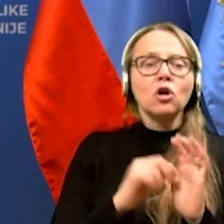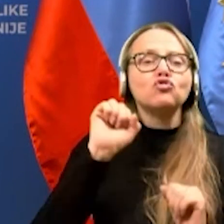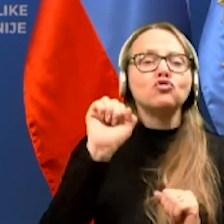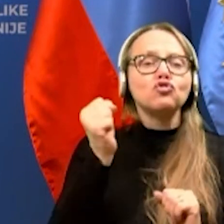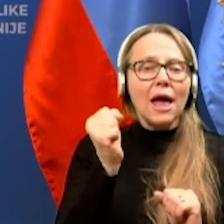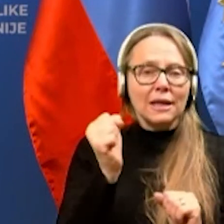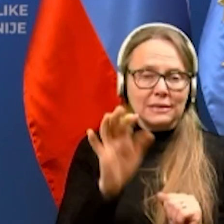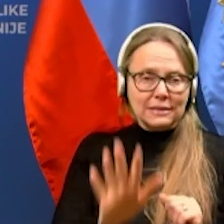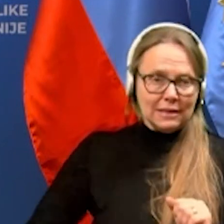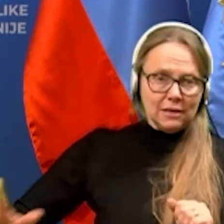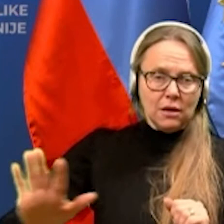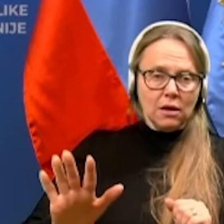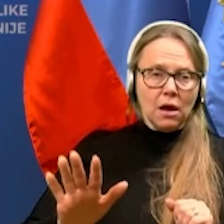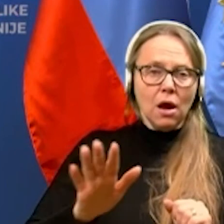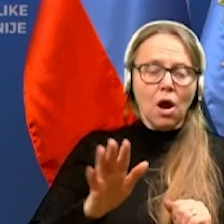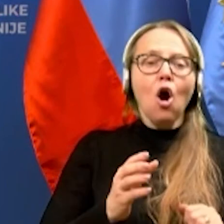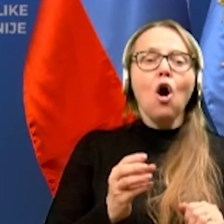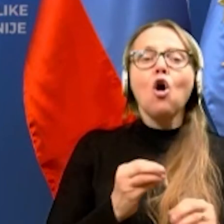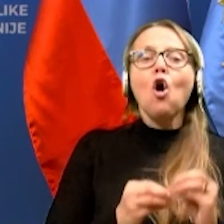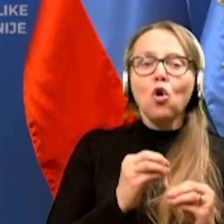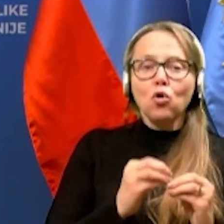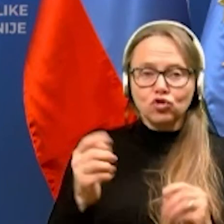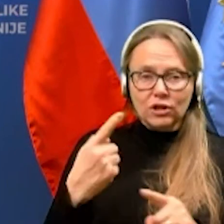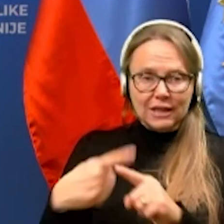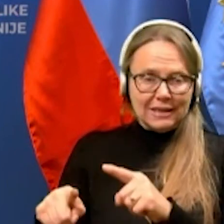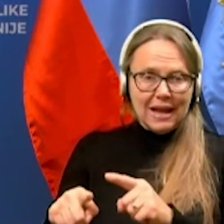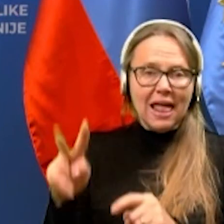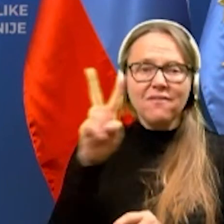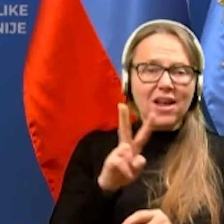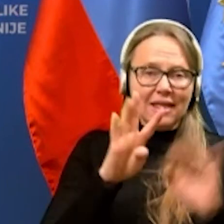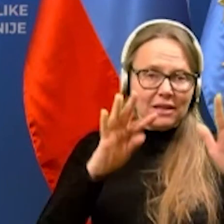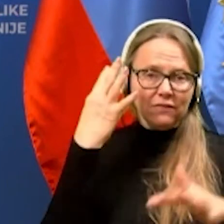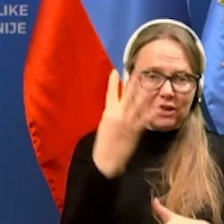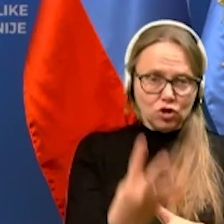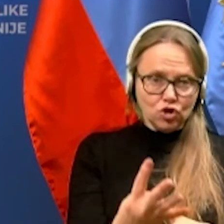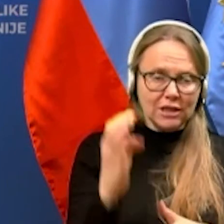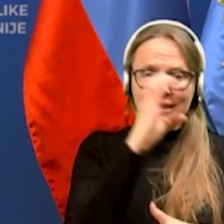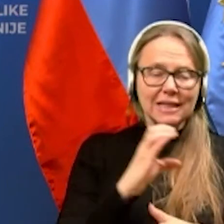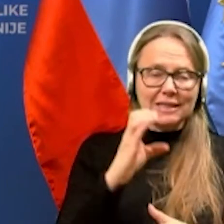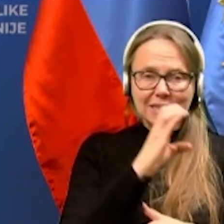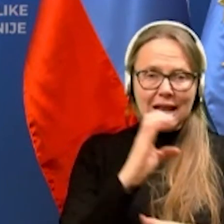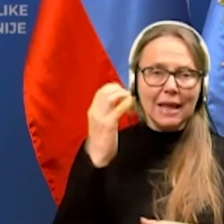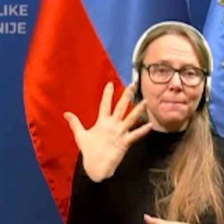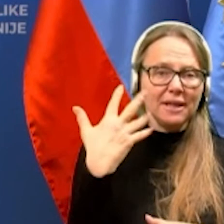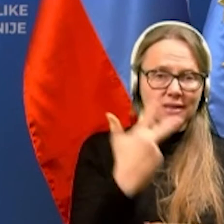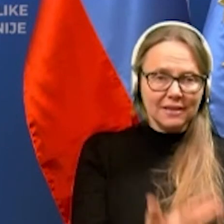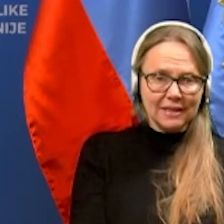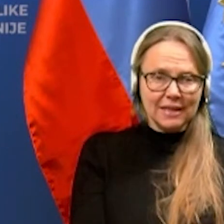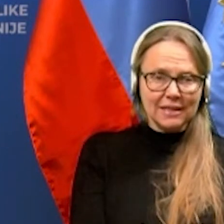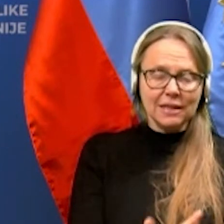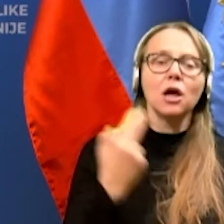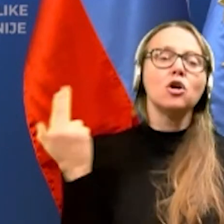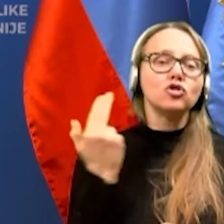oziroma koroški konec. V Velenju je bilo 49 okužb, v Celje jih je imelo 35,